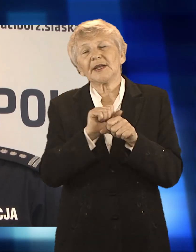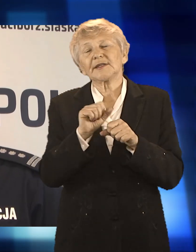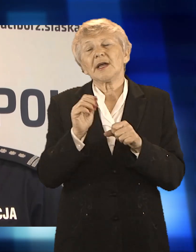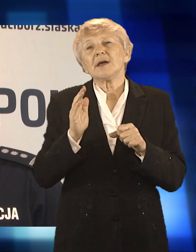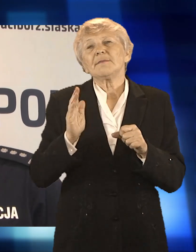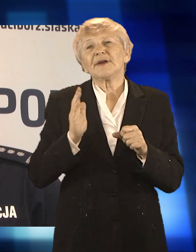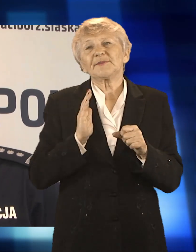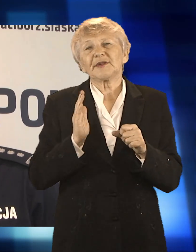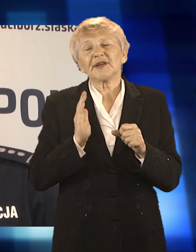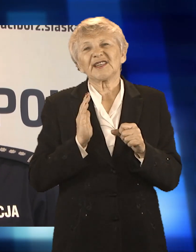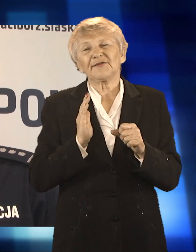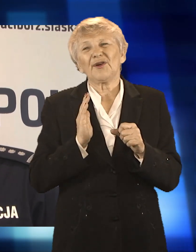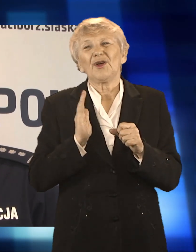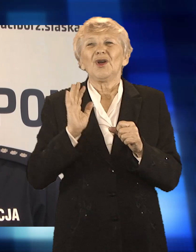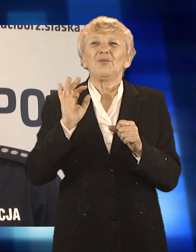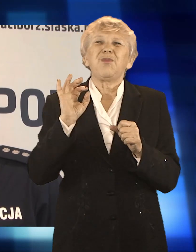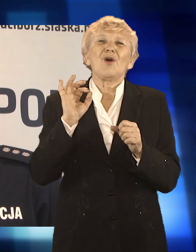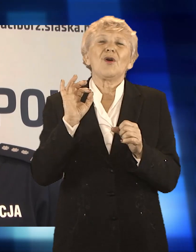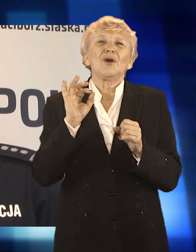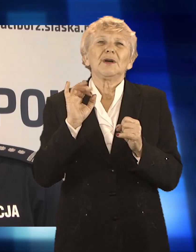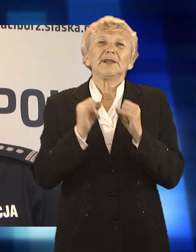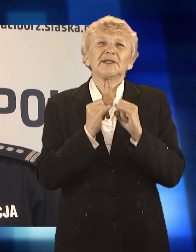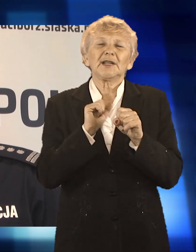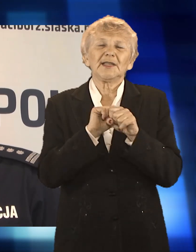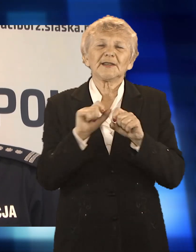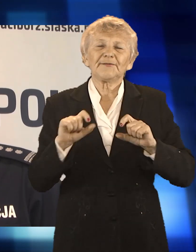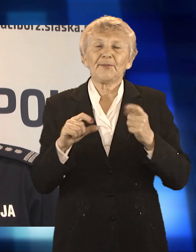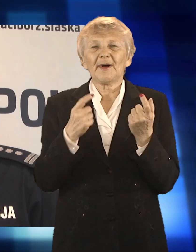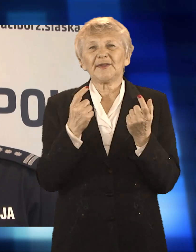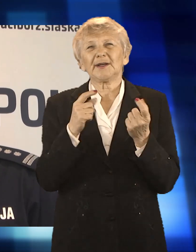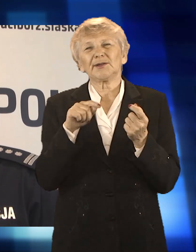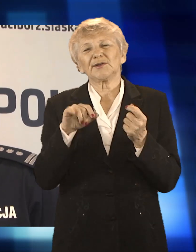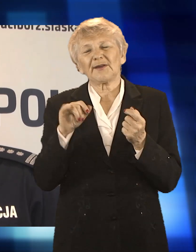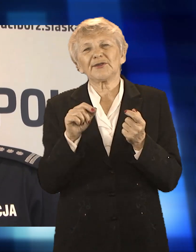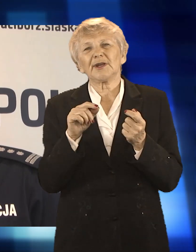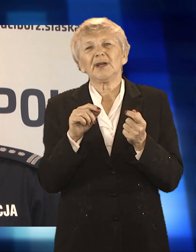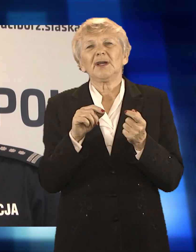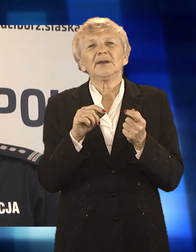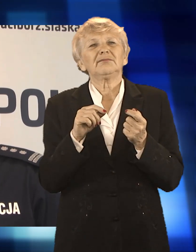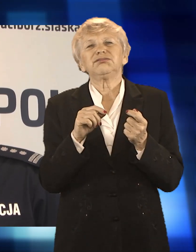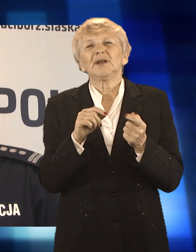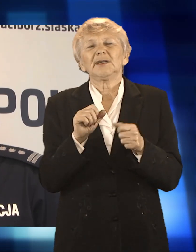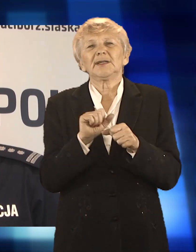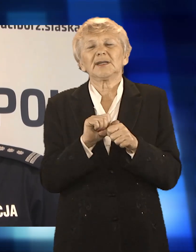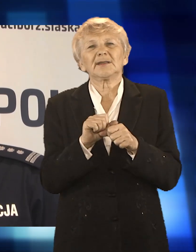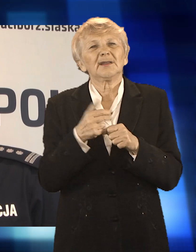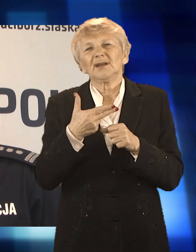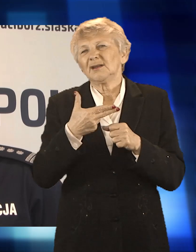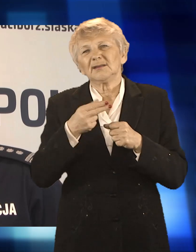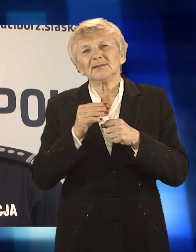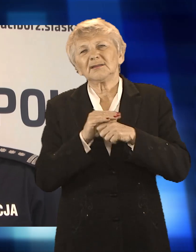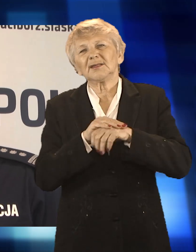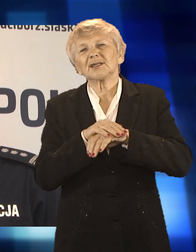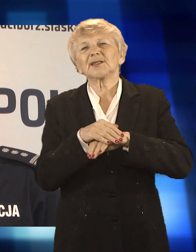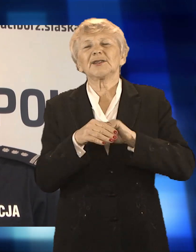to bezpieczeństwo, bo każda ofiara zdarzenia drogowego na terenie powiatu raciborskiego to jest nasze zmartwienie, to jest jakieś nieszczęście w rodzinie i